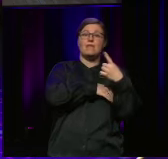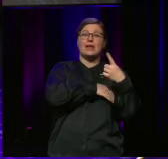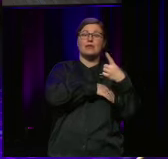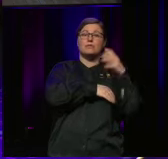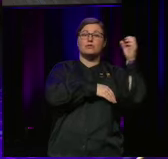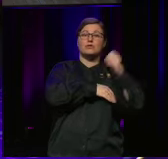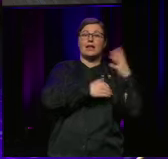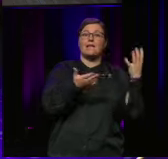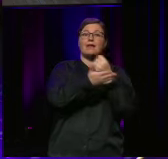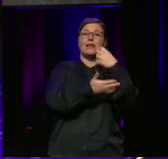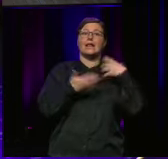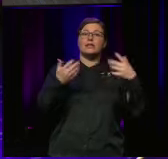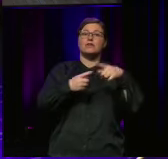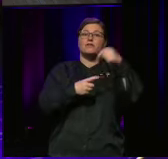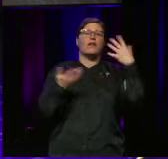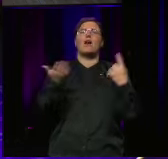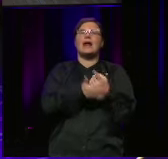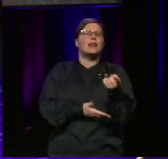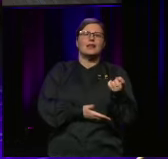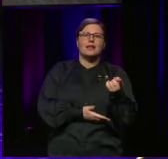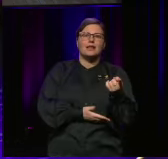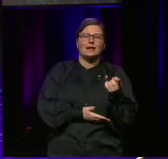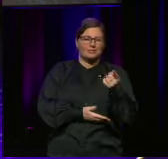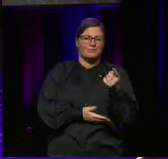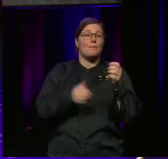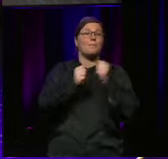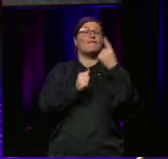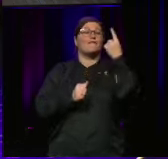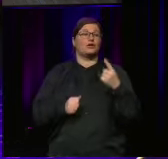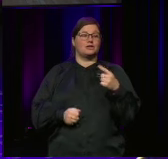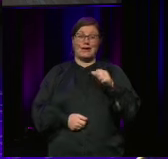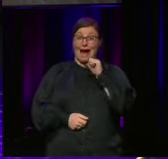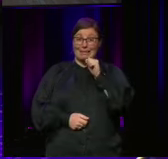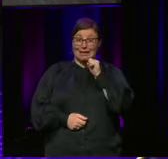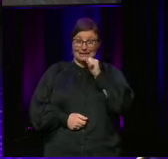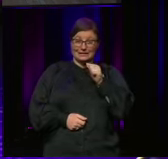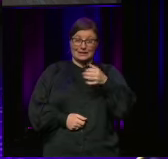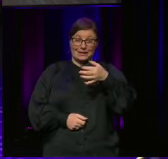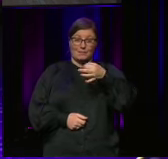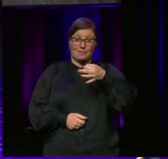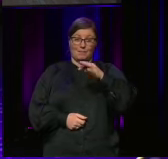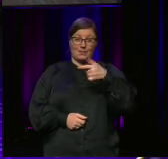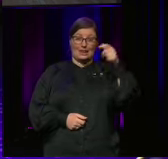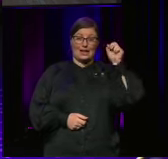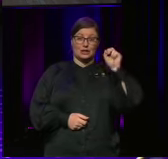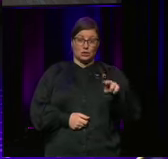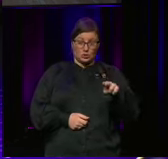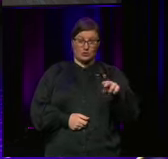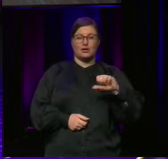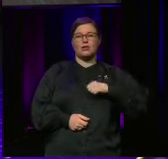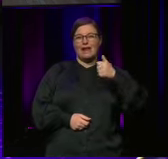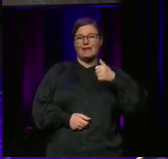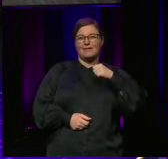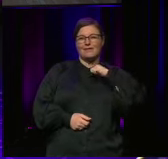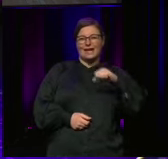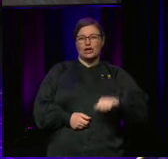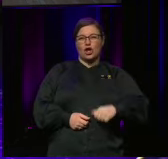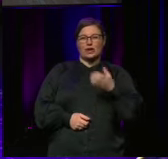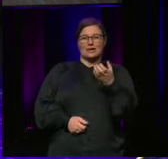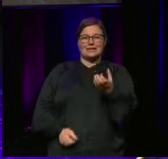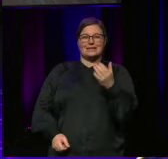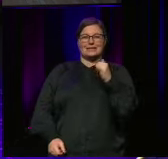då? Men vi ska först Anders Pettersson som är direktör för Civil Rights